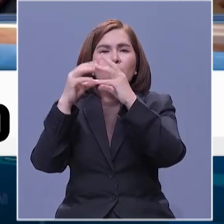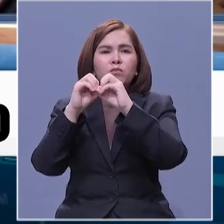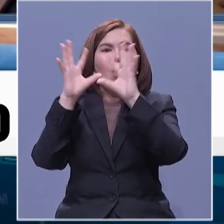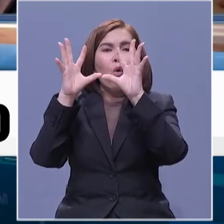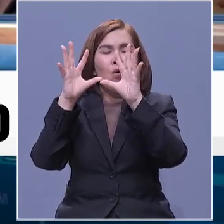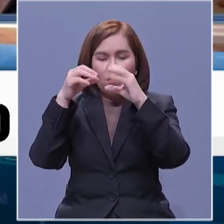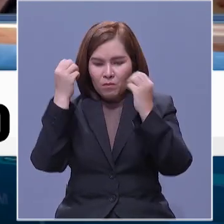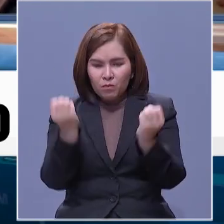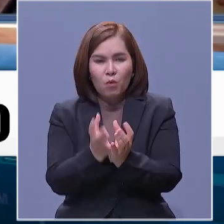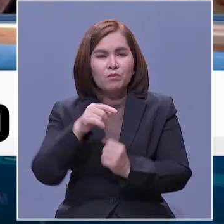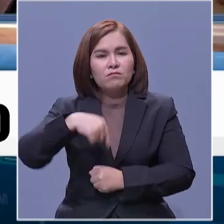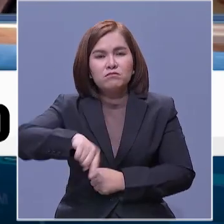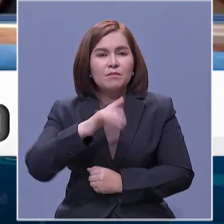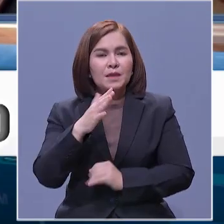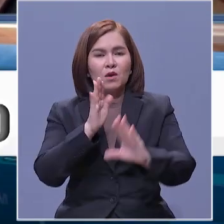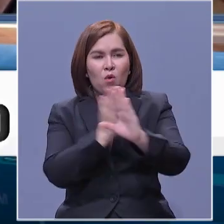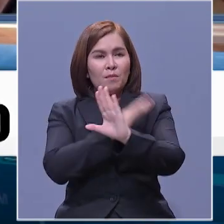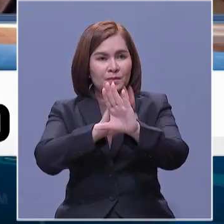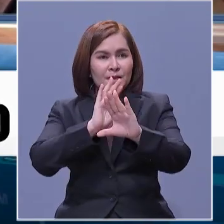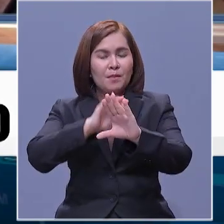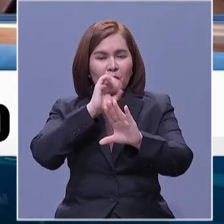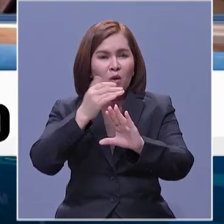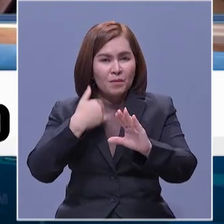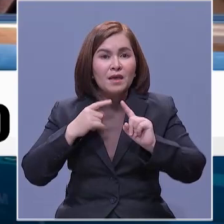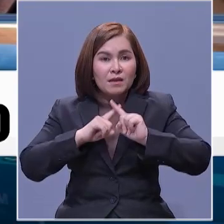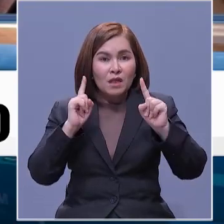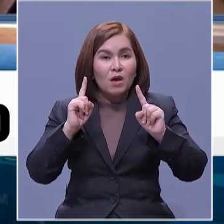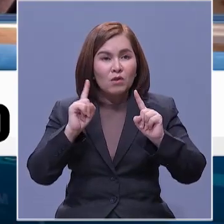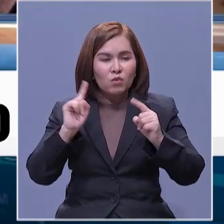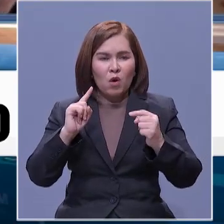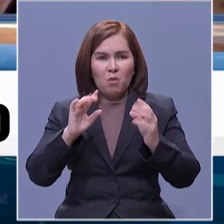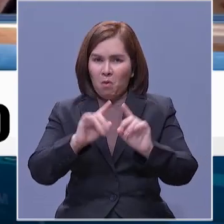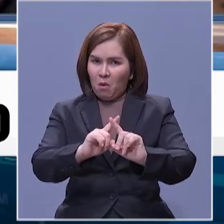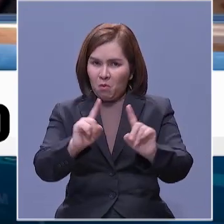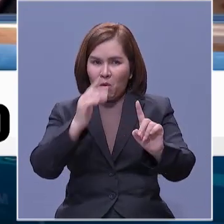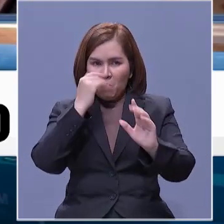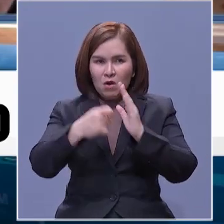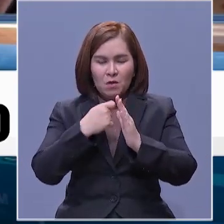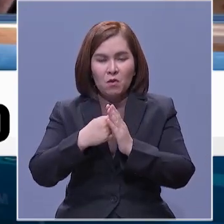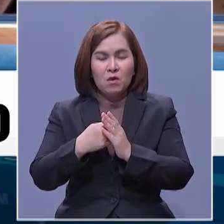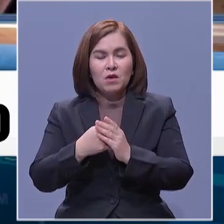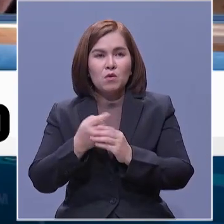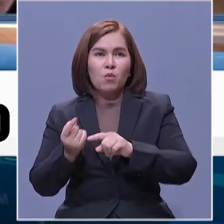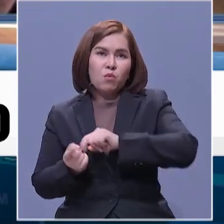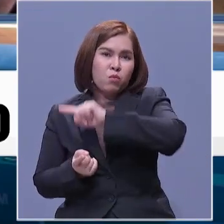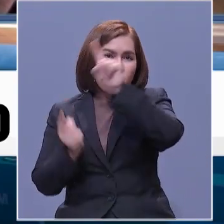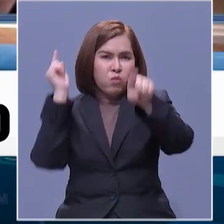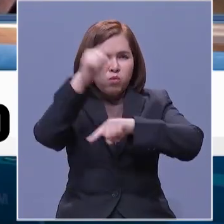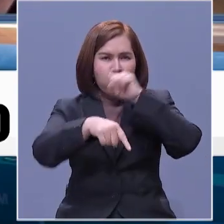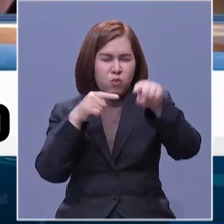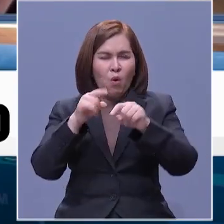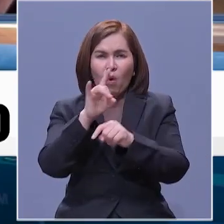กครั้งมีการแจ้งเตือนมาทุกครั้งแต่เหตุการณ์วันนั้นคุณสมบูรณ์บอกว่าหลังจากมีการยิงจรวดทีเดียวหล